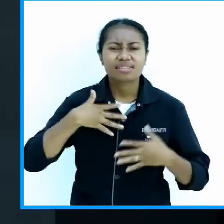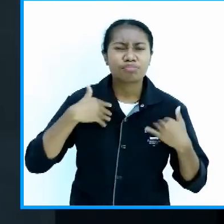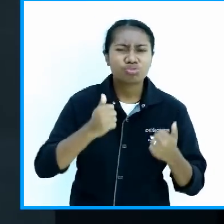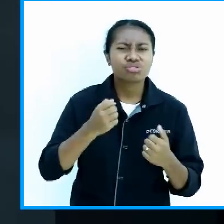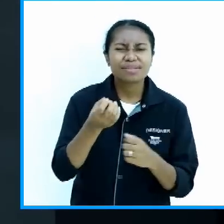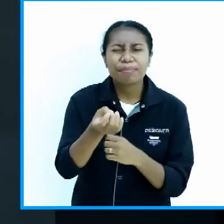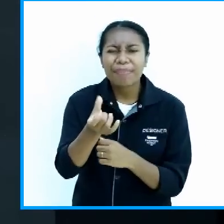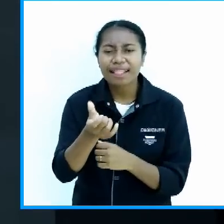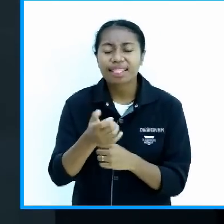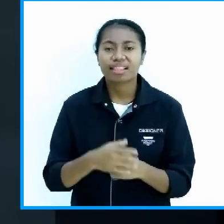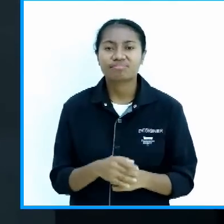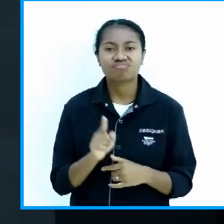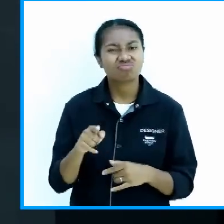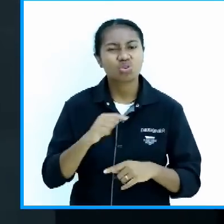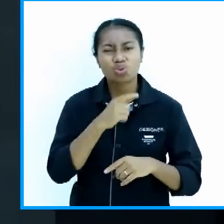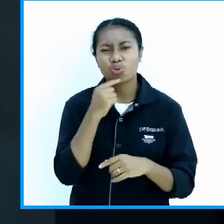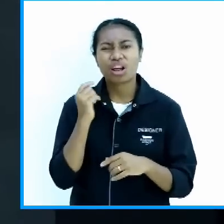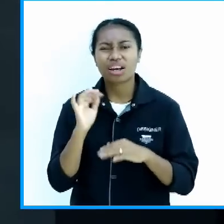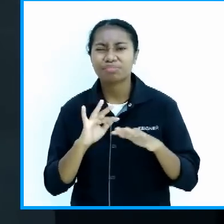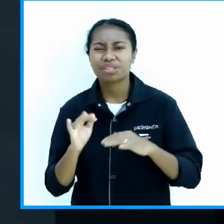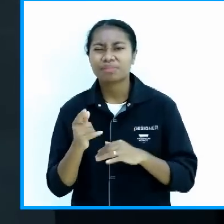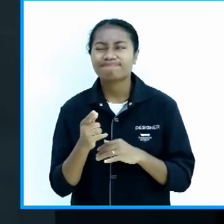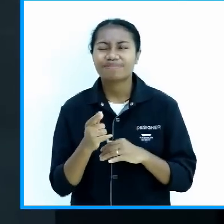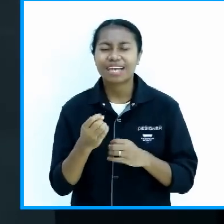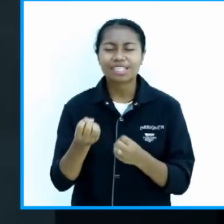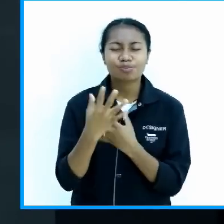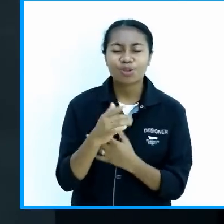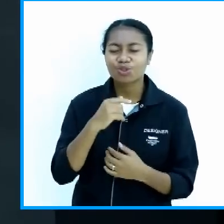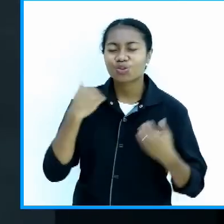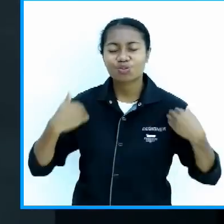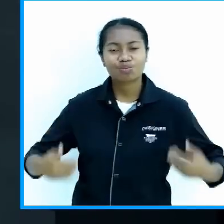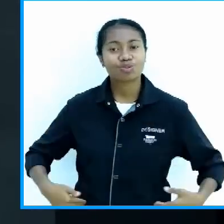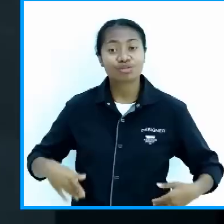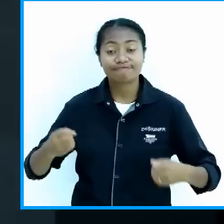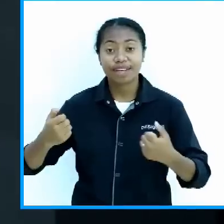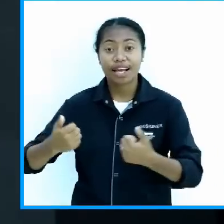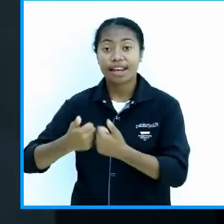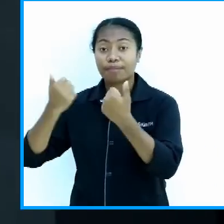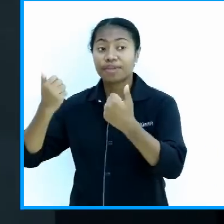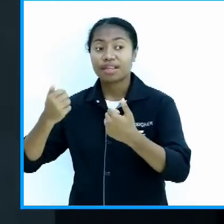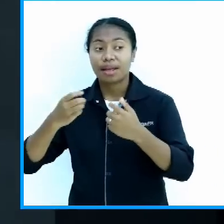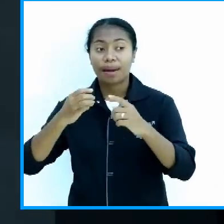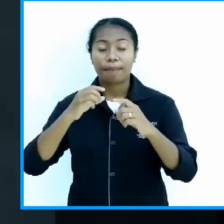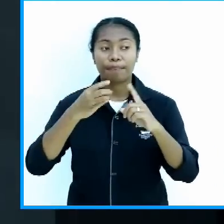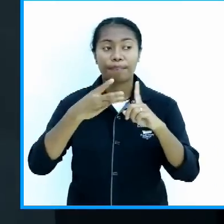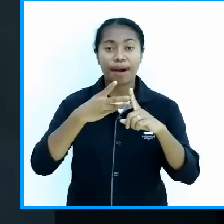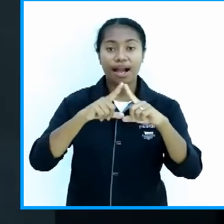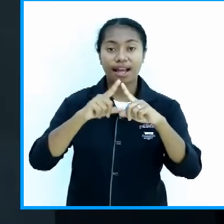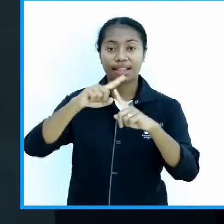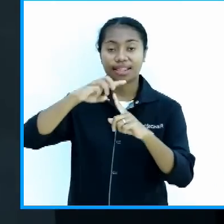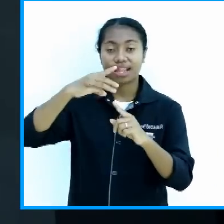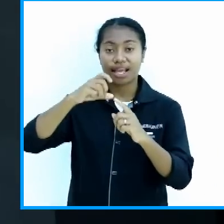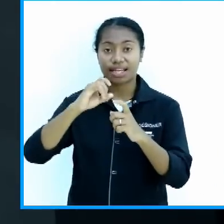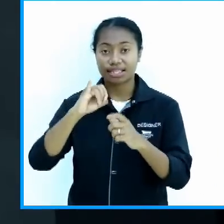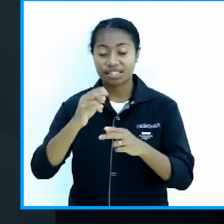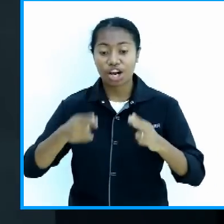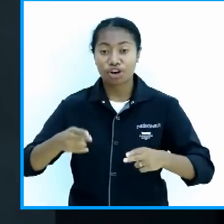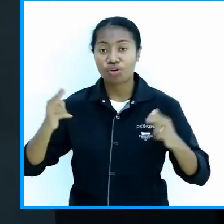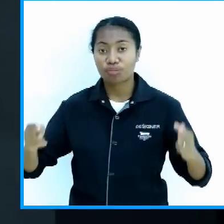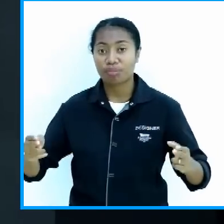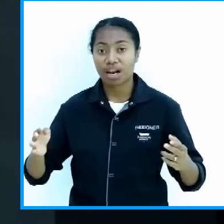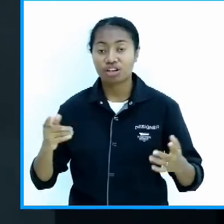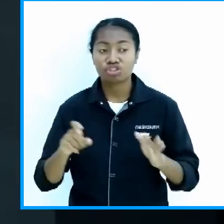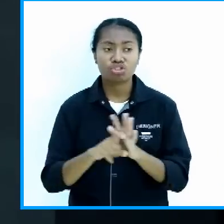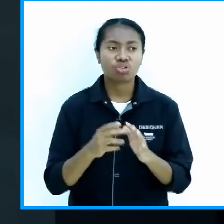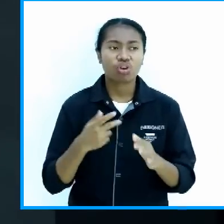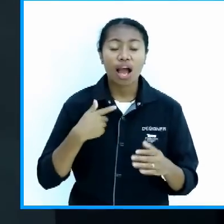lebih itu bagaimana respon normal tubuh ketika menghadapi bakteri virus. Jadi secara alami, secara normal, ada benda asing,